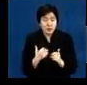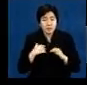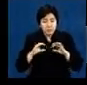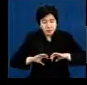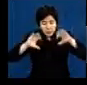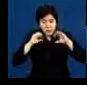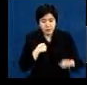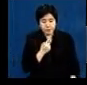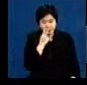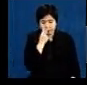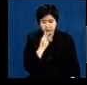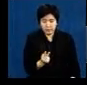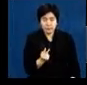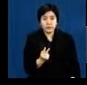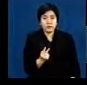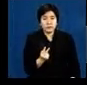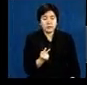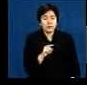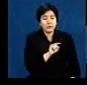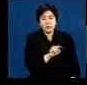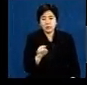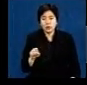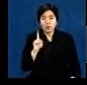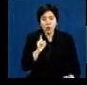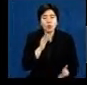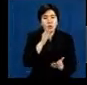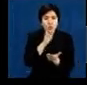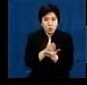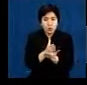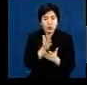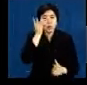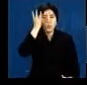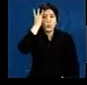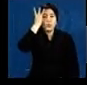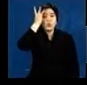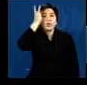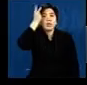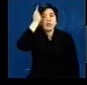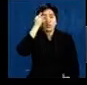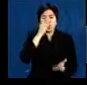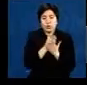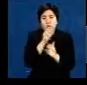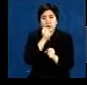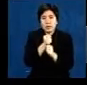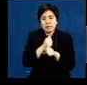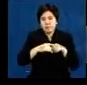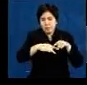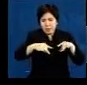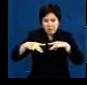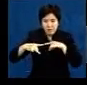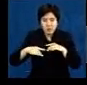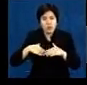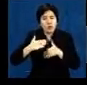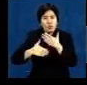าทุกฝ่ายน่าที่จะหยุดคิดหยุดกระทำที่จะสร้างความแตกแยกต่อ